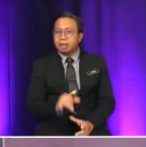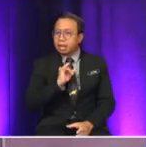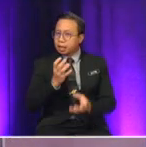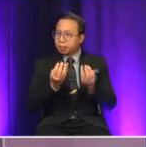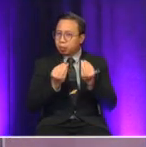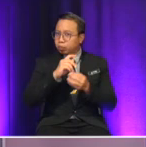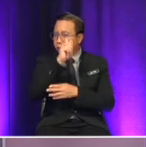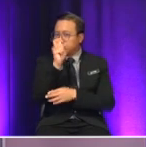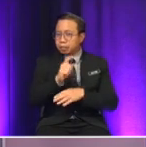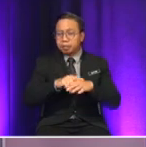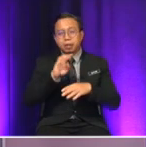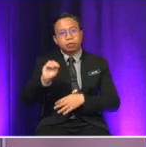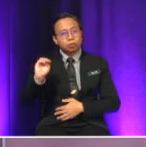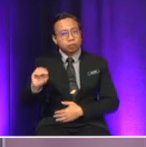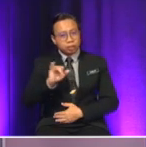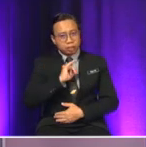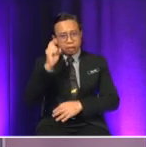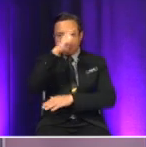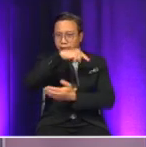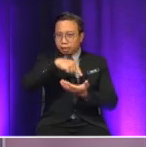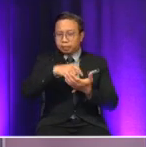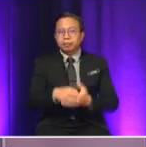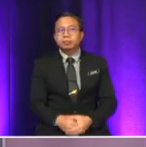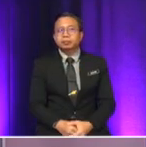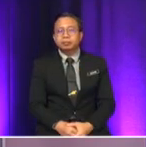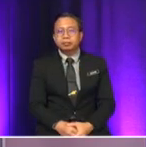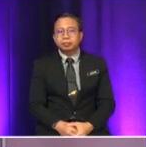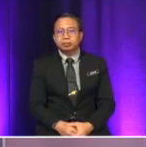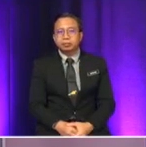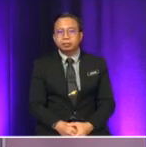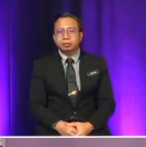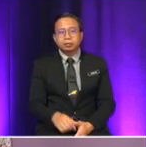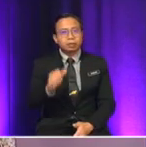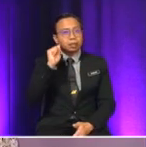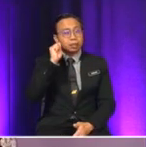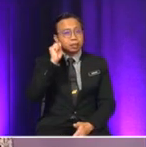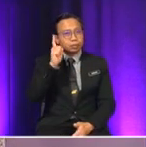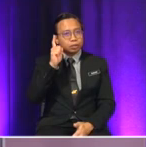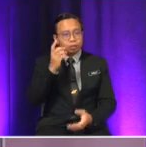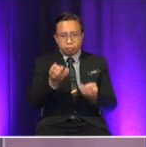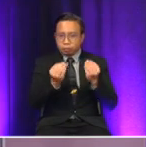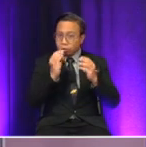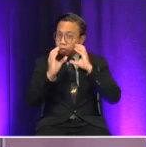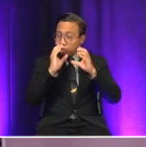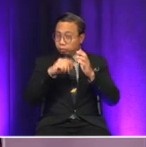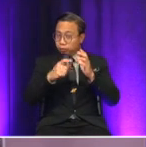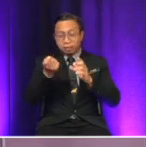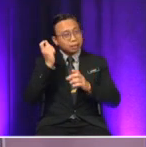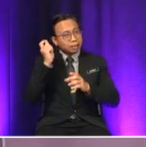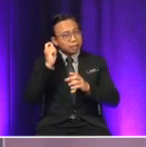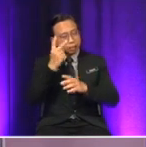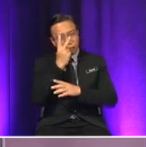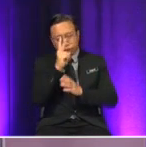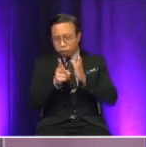sikitlah pada anak-anak murid saya pada hari ini. Okey, Alisha, nak cakap apa-apa ke daripada video yang